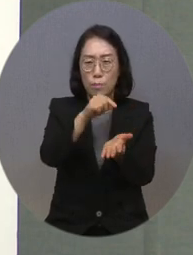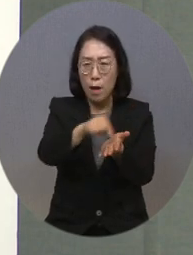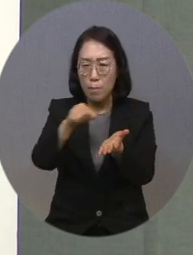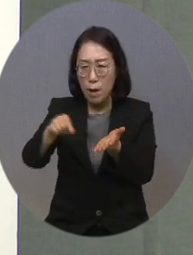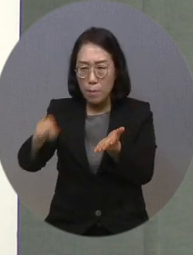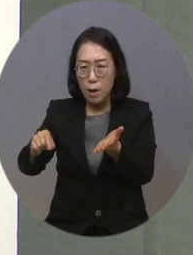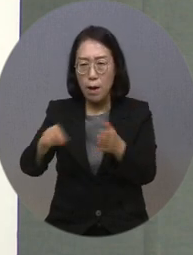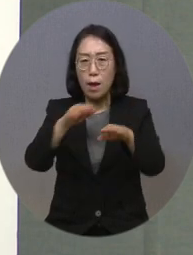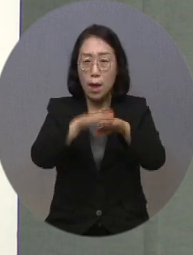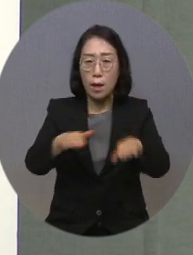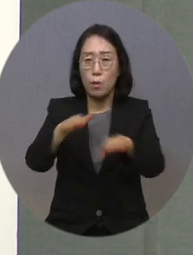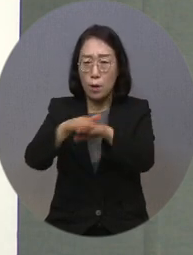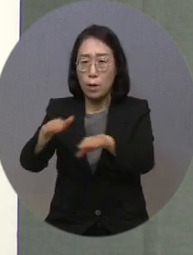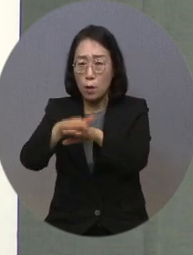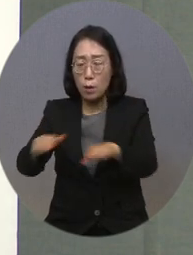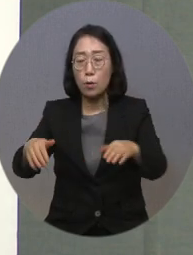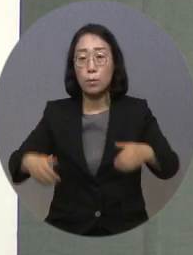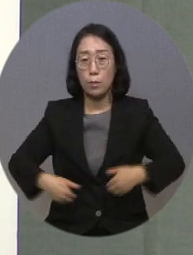대책이 심각한데